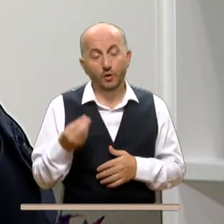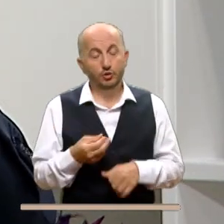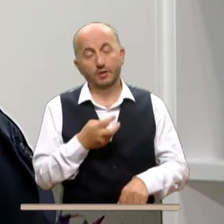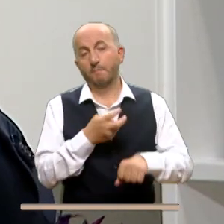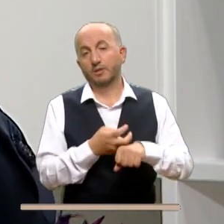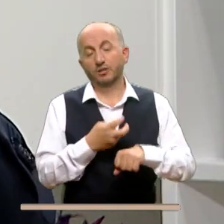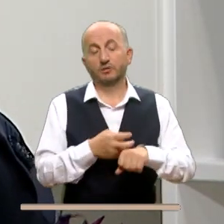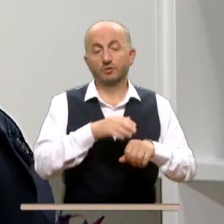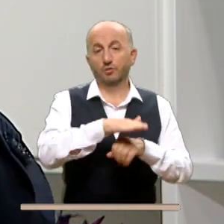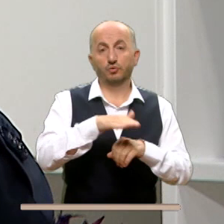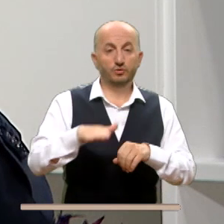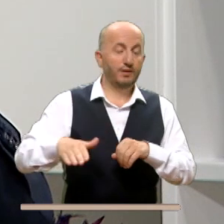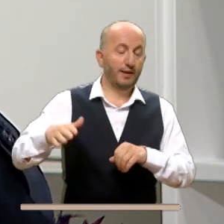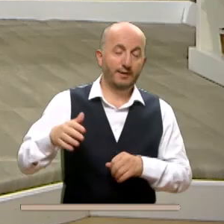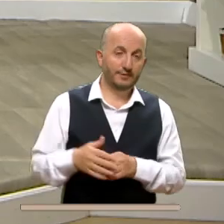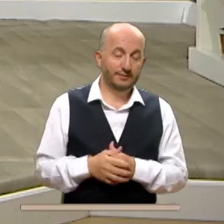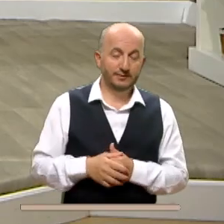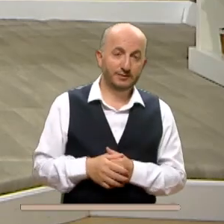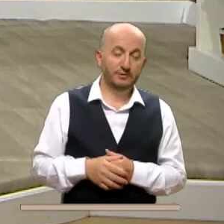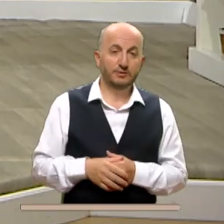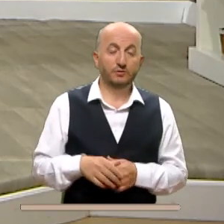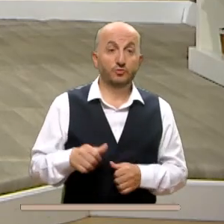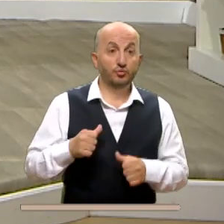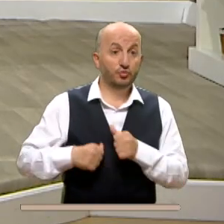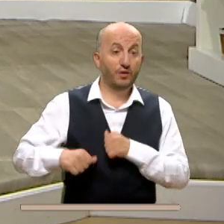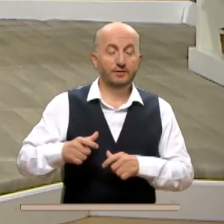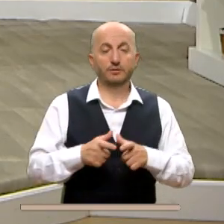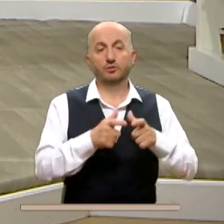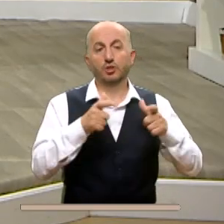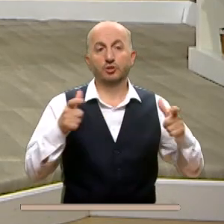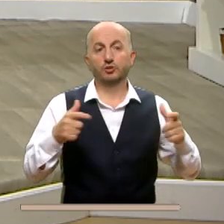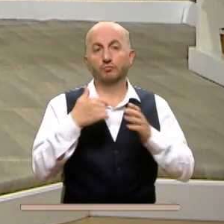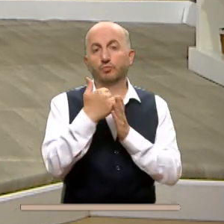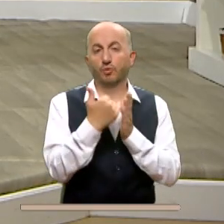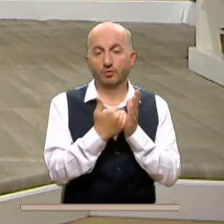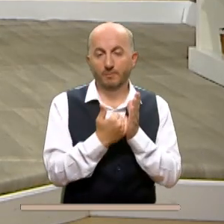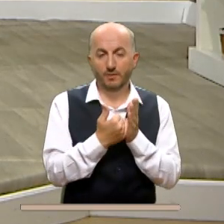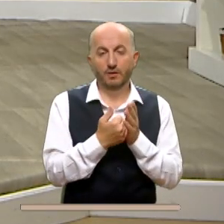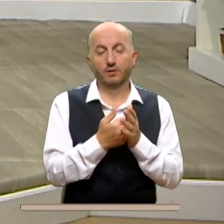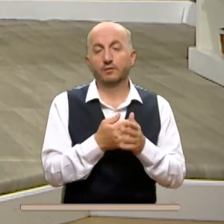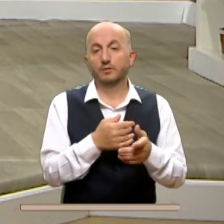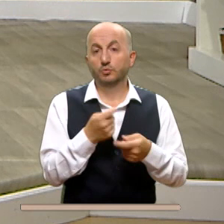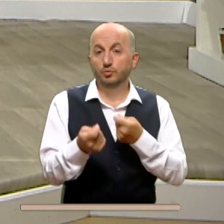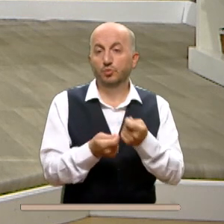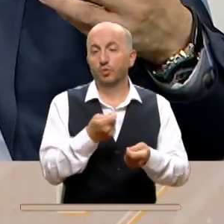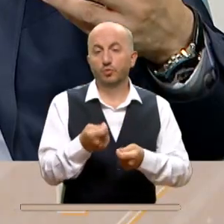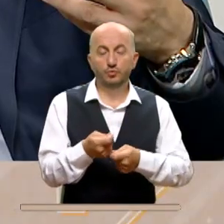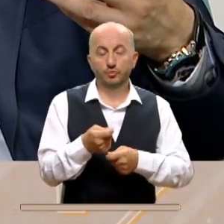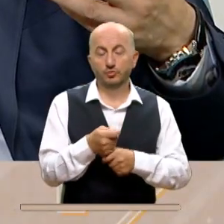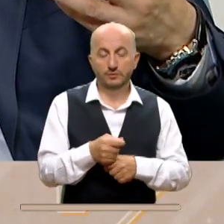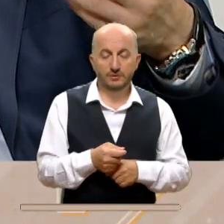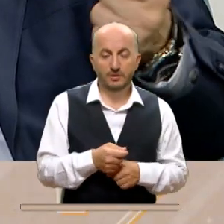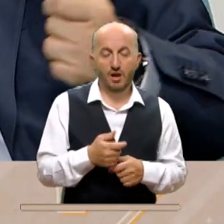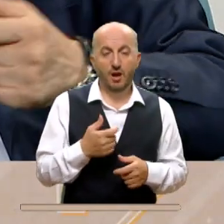başarılı öğrenciler doğrusu. Onlara da akademik gelişim programları uyguluyoruz. Şöyle ki bu akademik